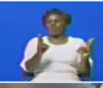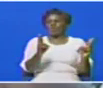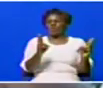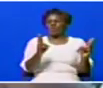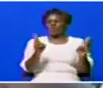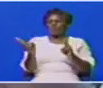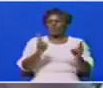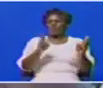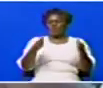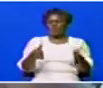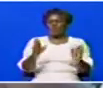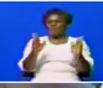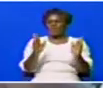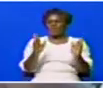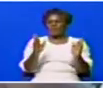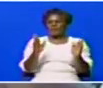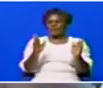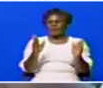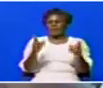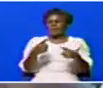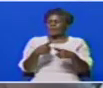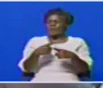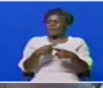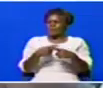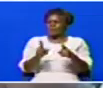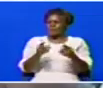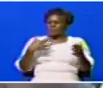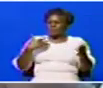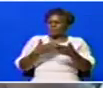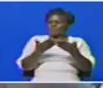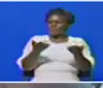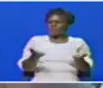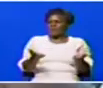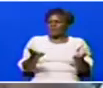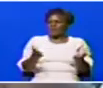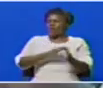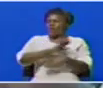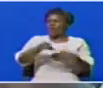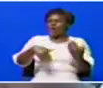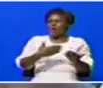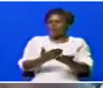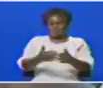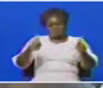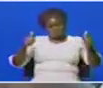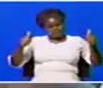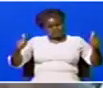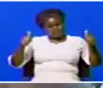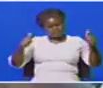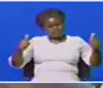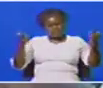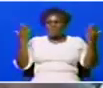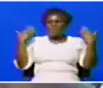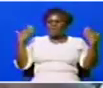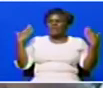kama ilivyo kawaida tangu mwanzo wa mwaka mpaka hivi sasa. Kwa hiyo kila kitu kiko shwari katika eneo hili.